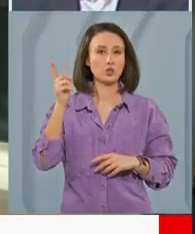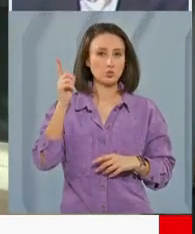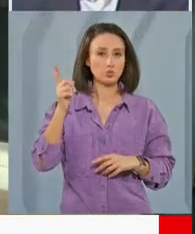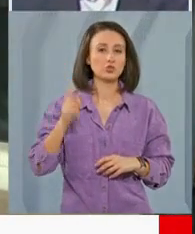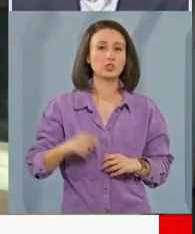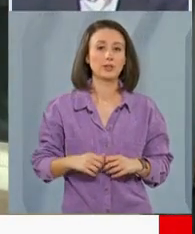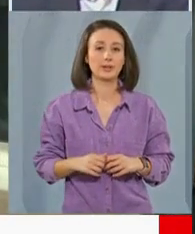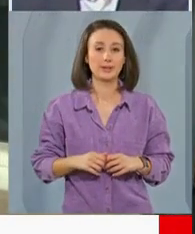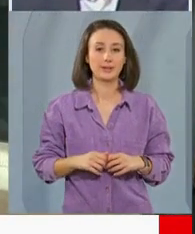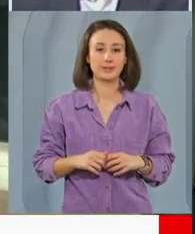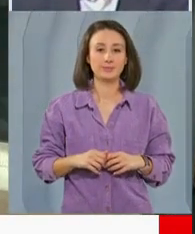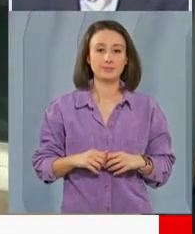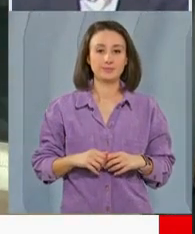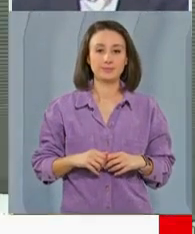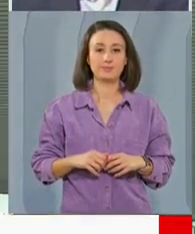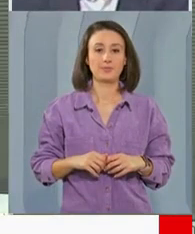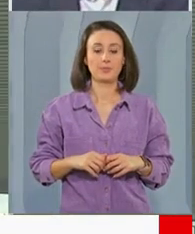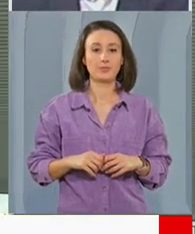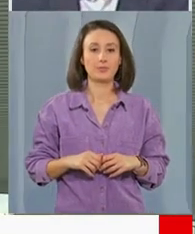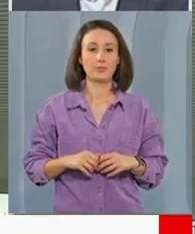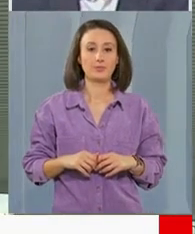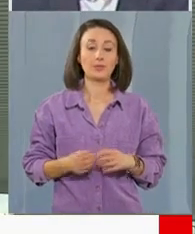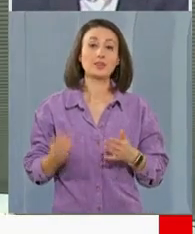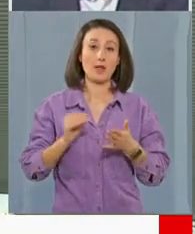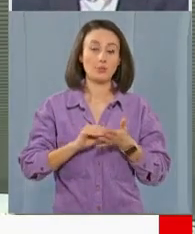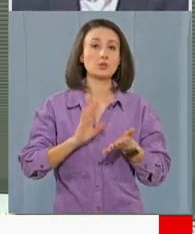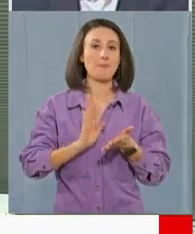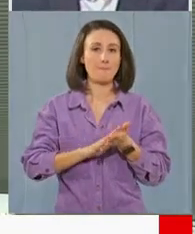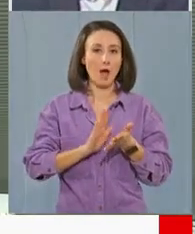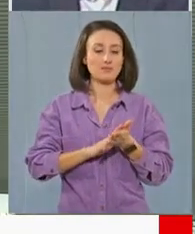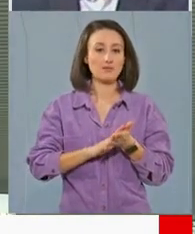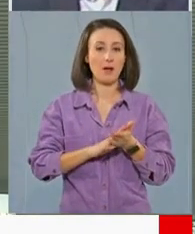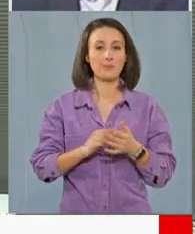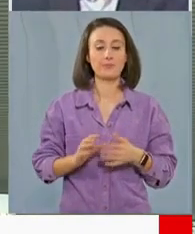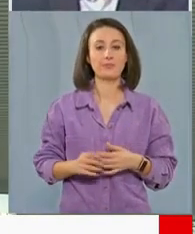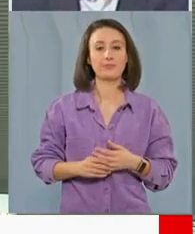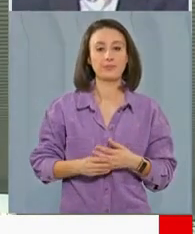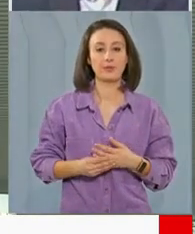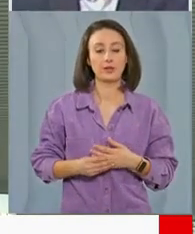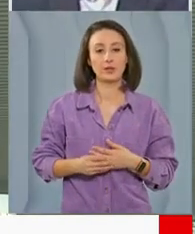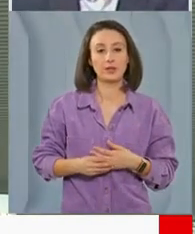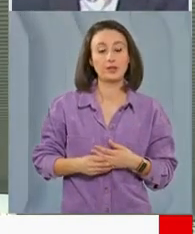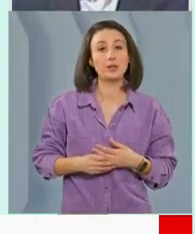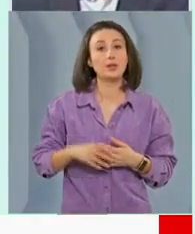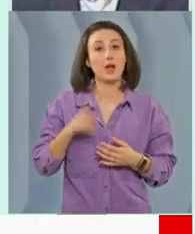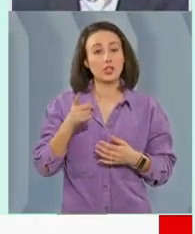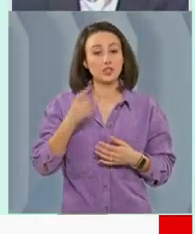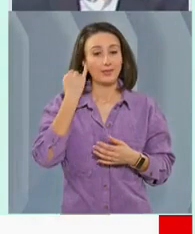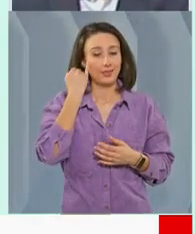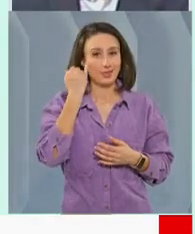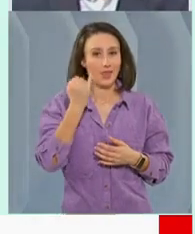practic s a pus baza sau pur fazele acestei